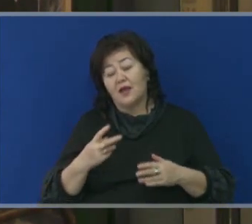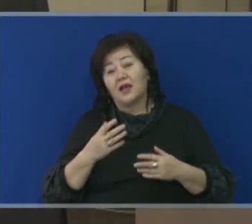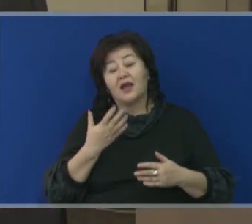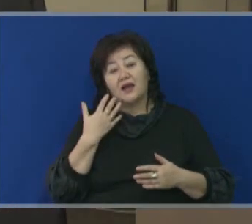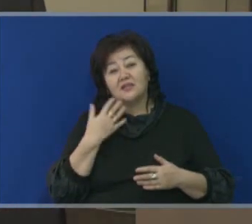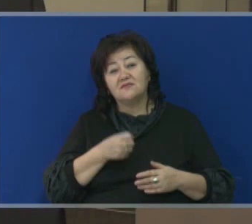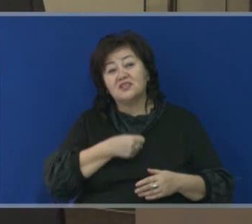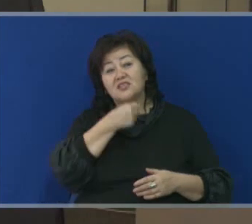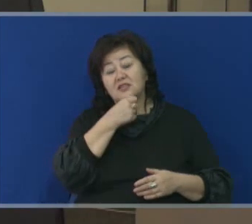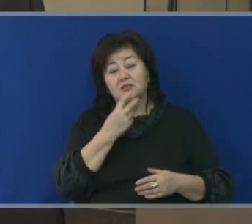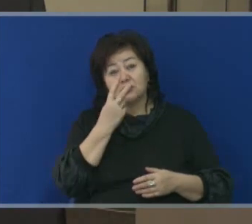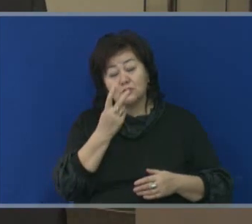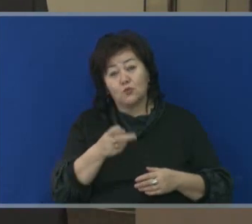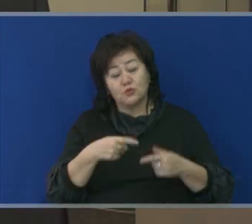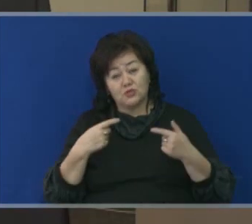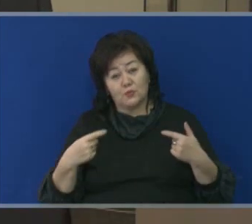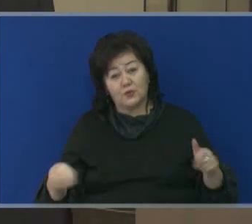по-другому.